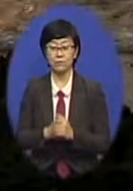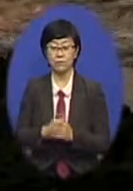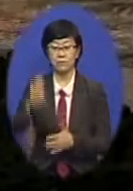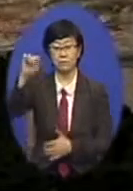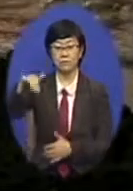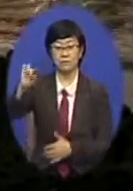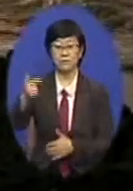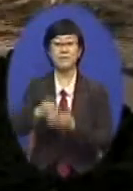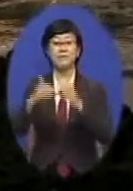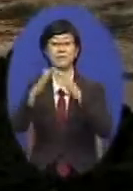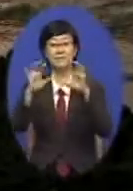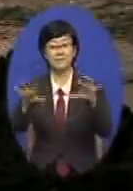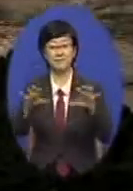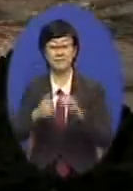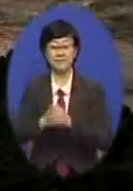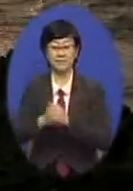전